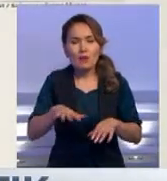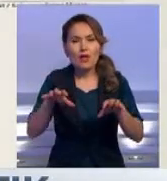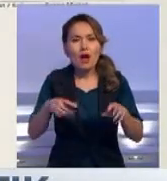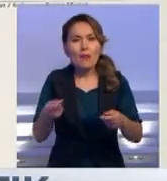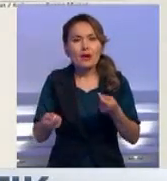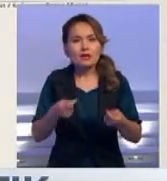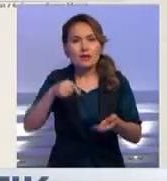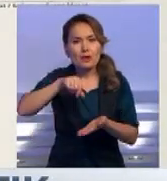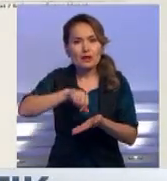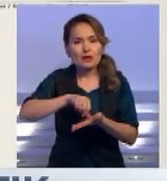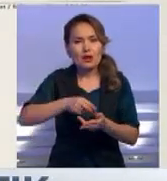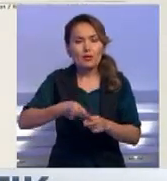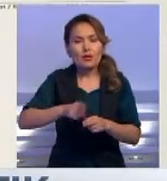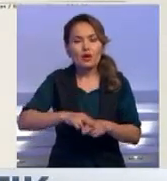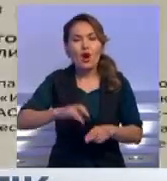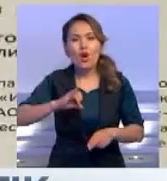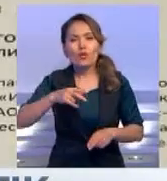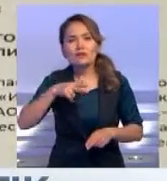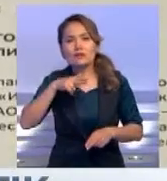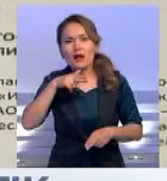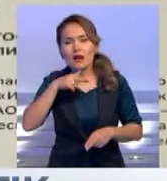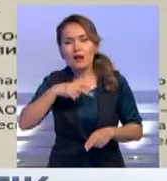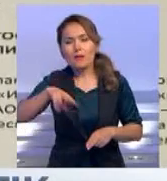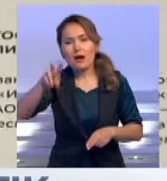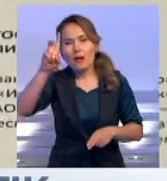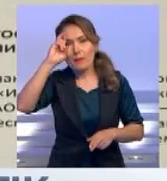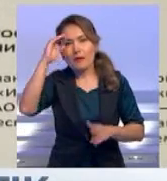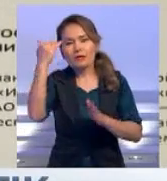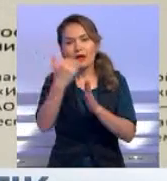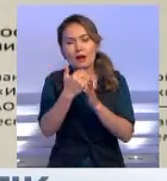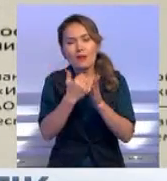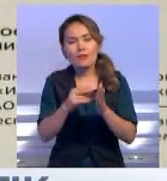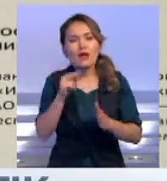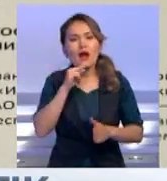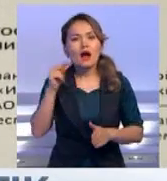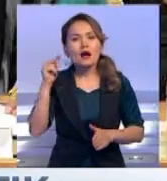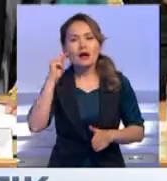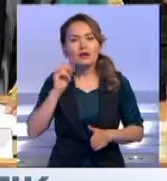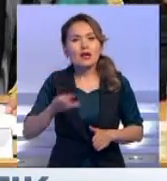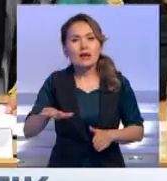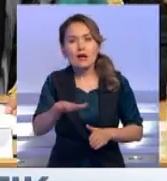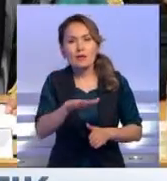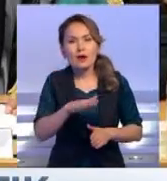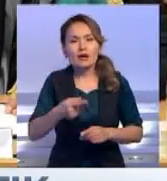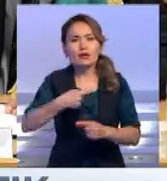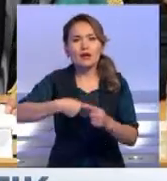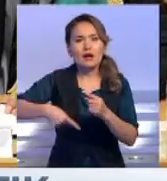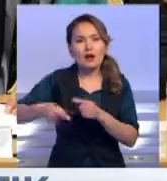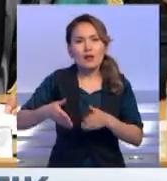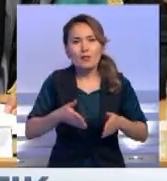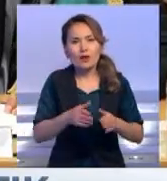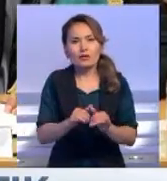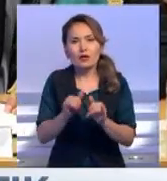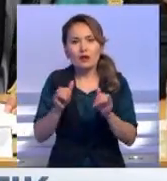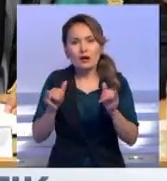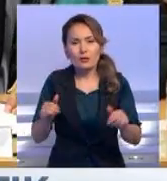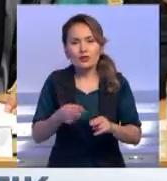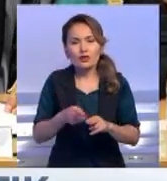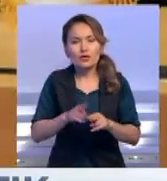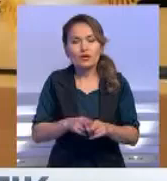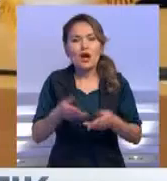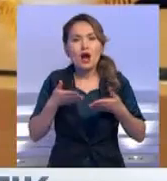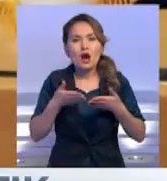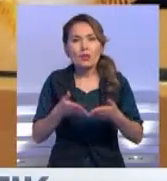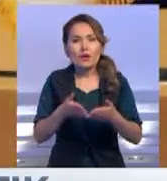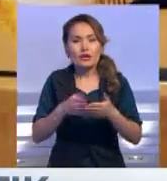кездесті. Оңтүстік Корея тарабы нұрлы жол бағдарламасы мен Қытайдың бір белдеу бір жол бастамасын жүзеге асыруға, сонымен бірге